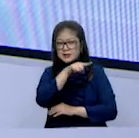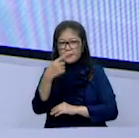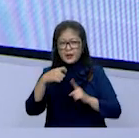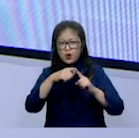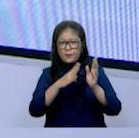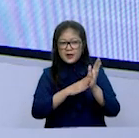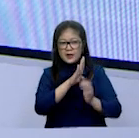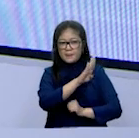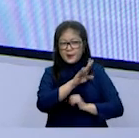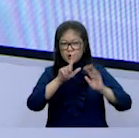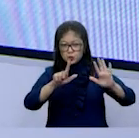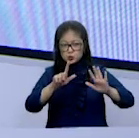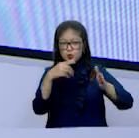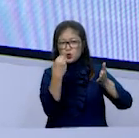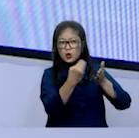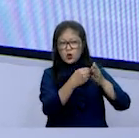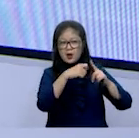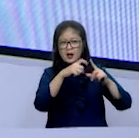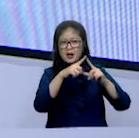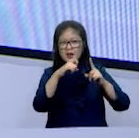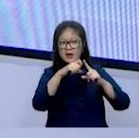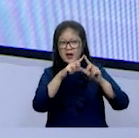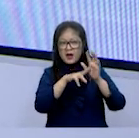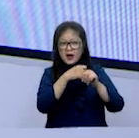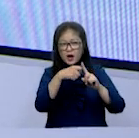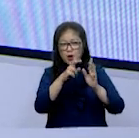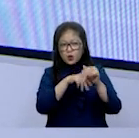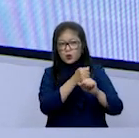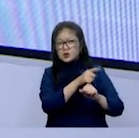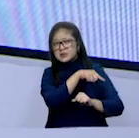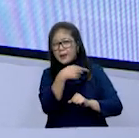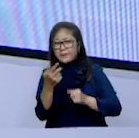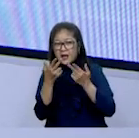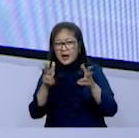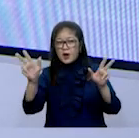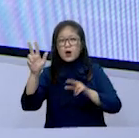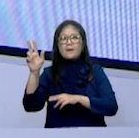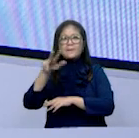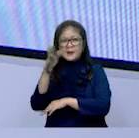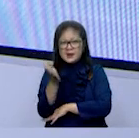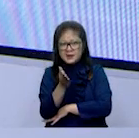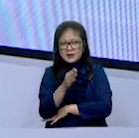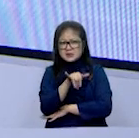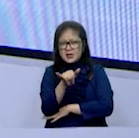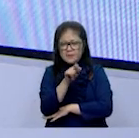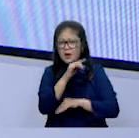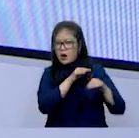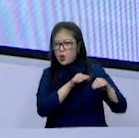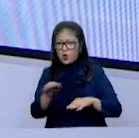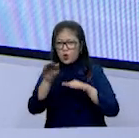47 atau dari gerbang tol kalikangkung hingga Karawang Barat dengan jam operasional sama dengan sistem one way dan juga